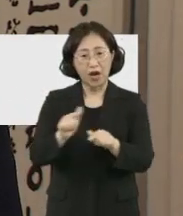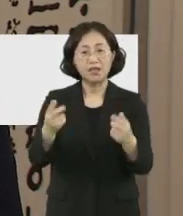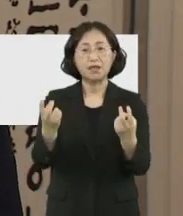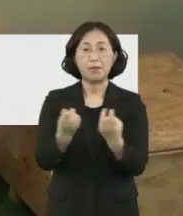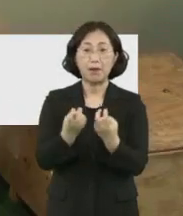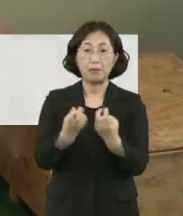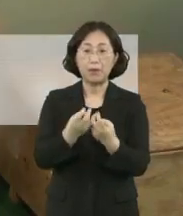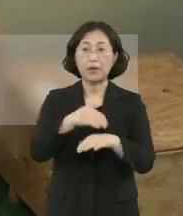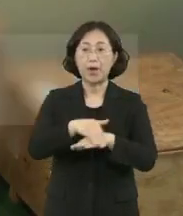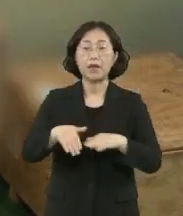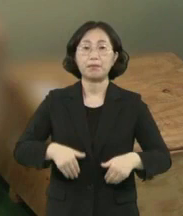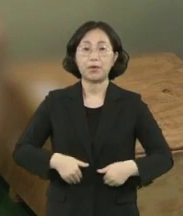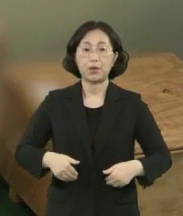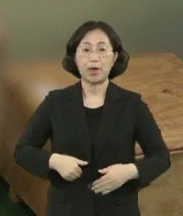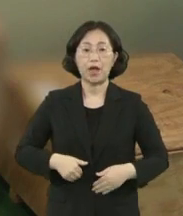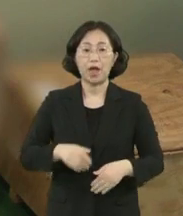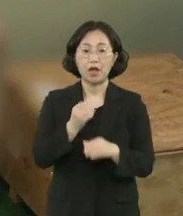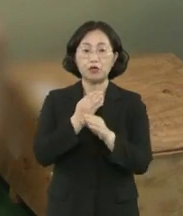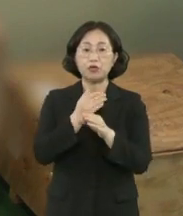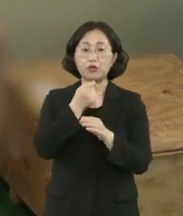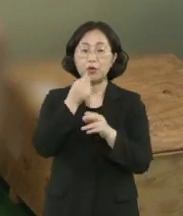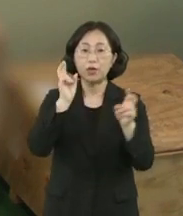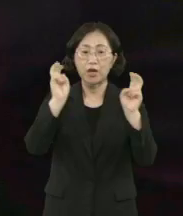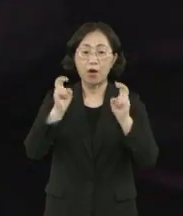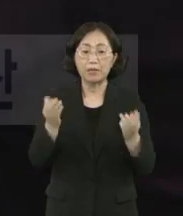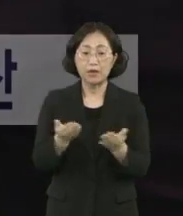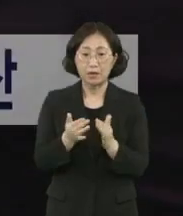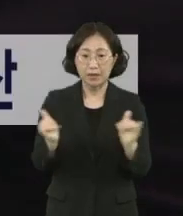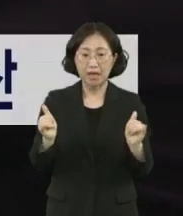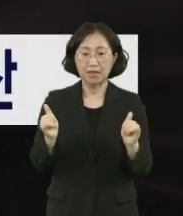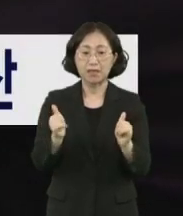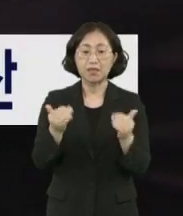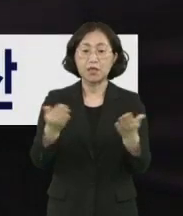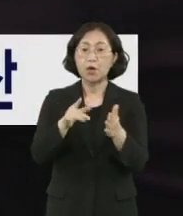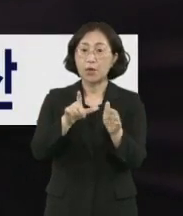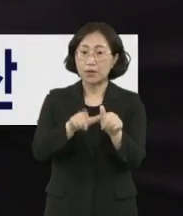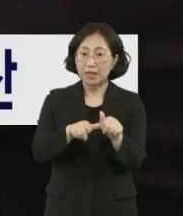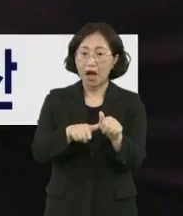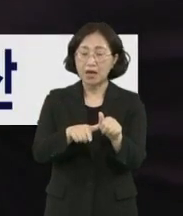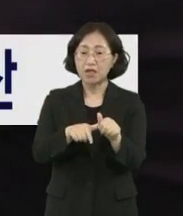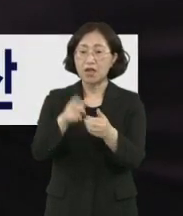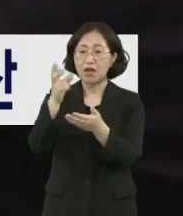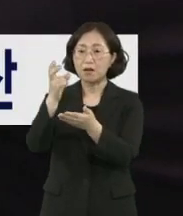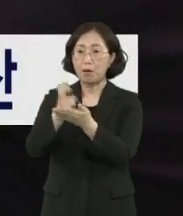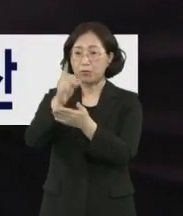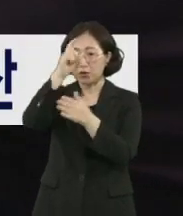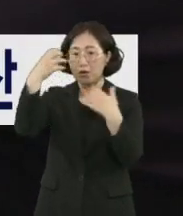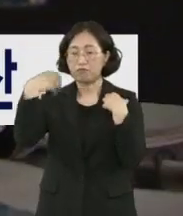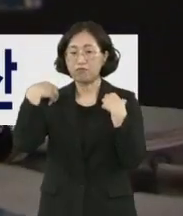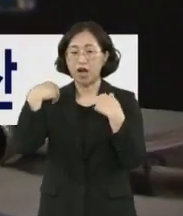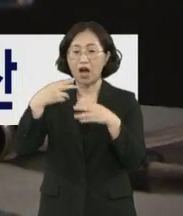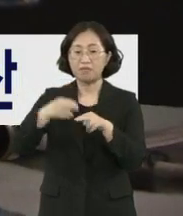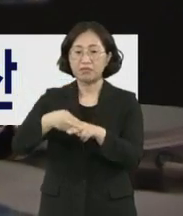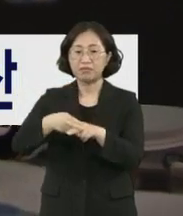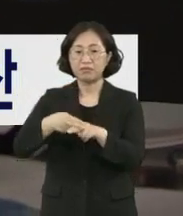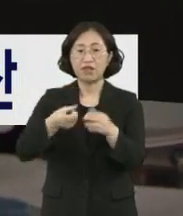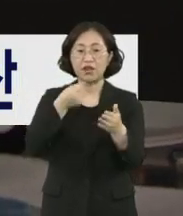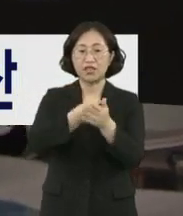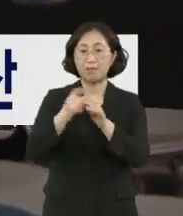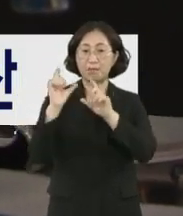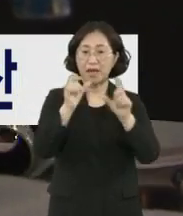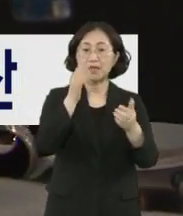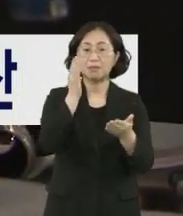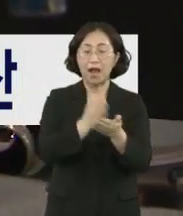것 같습니다. 지역의 중소기업들과 근로자들은 근로시간을 정부가 법으로 규제할 것이 아니라